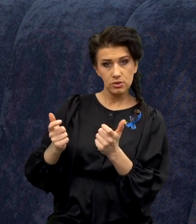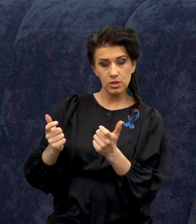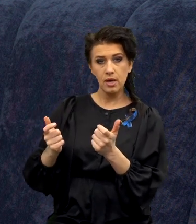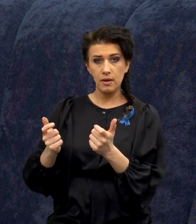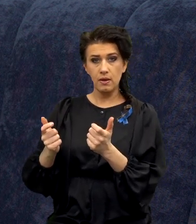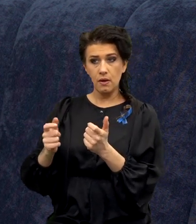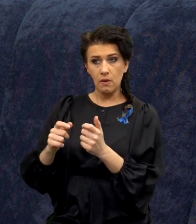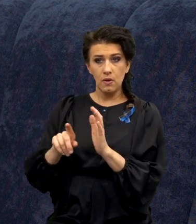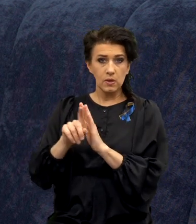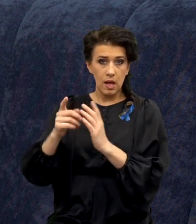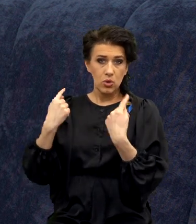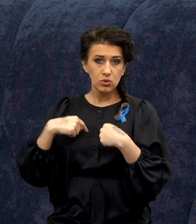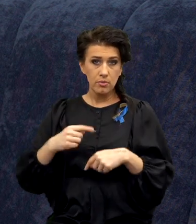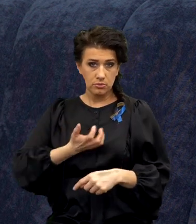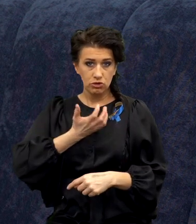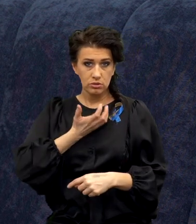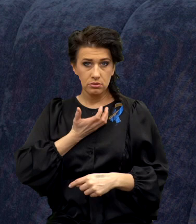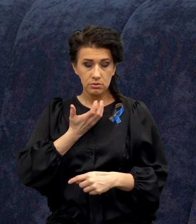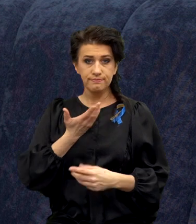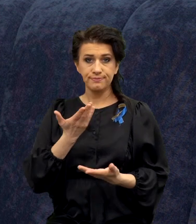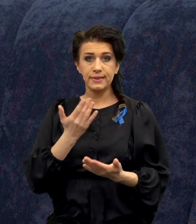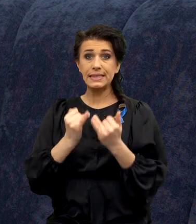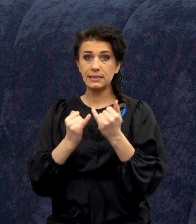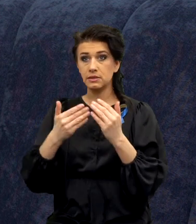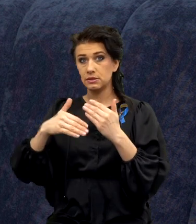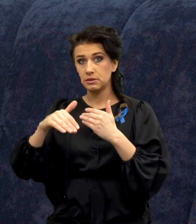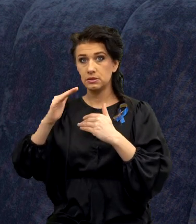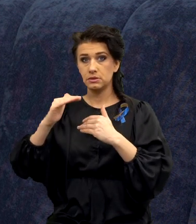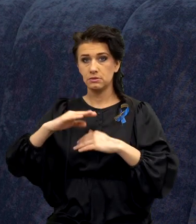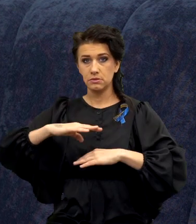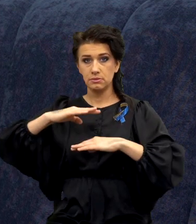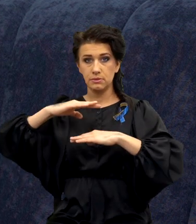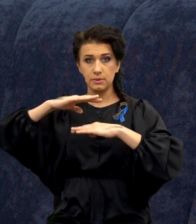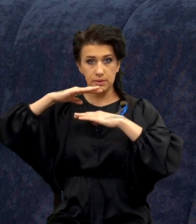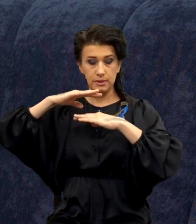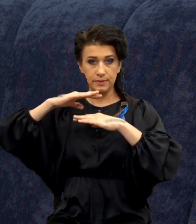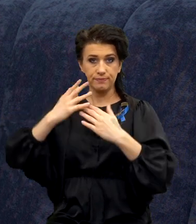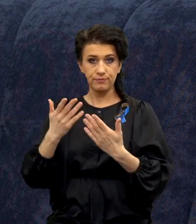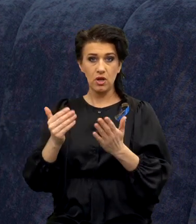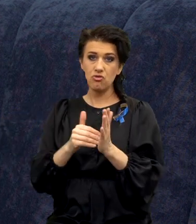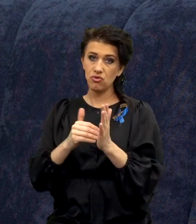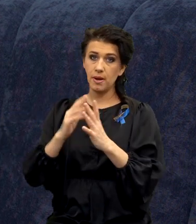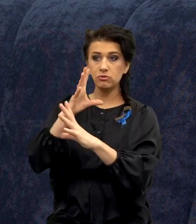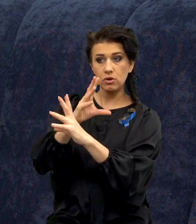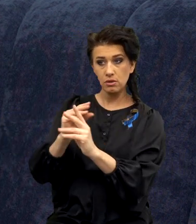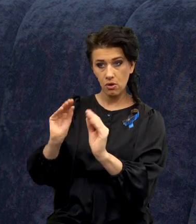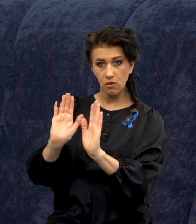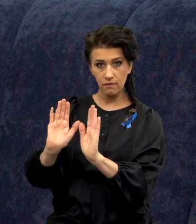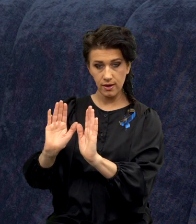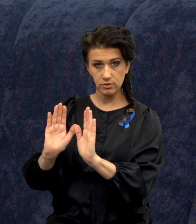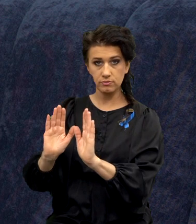dla kogoś, kto to przeżywa i dopóki nie jest nadmiarowe, no to warto i trzeba po prostu to uszanować. Indywidualny sposób